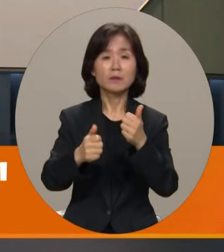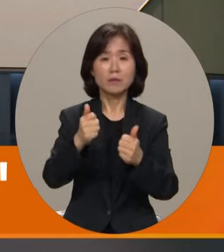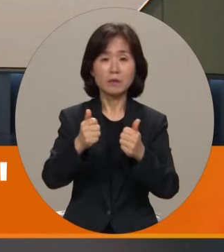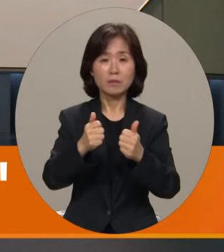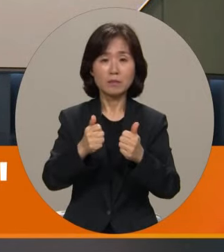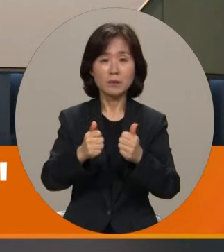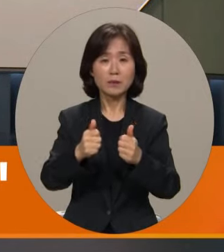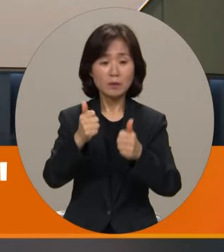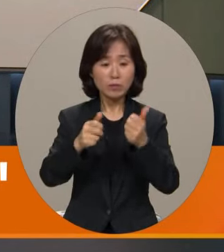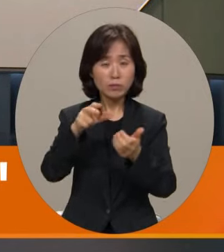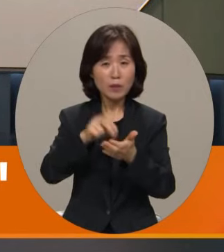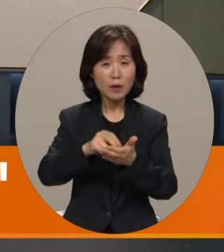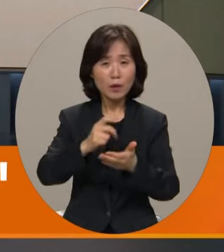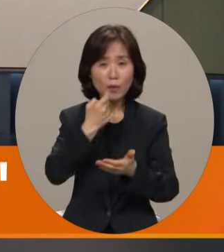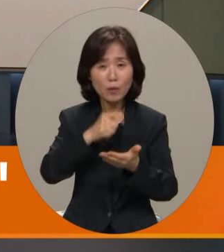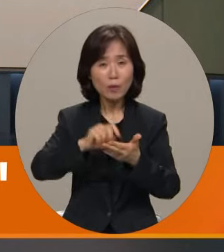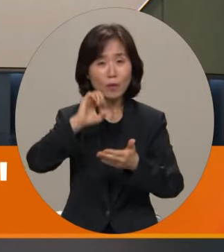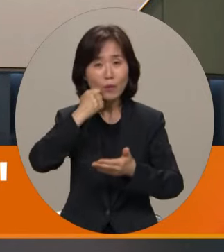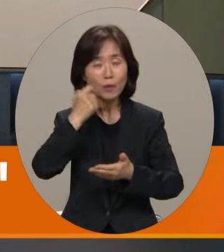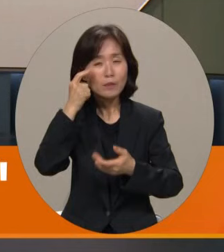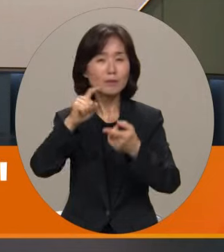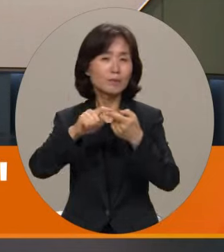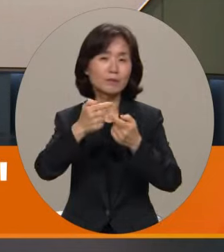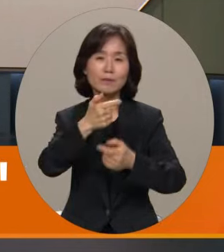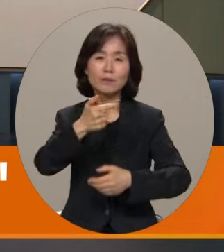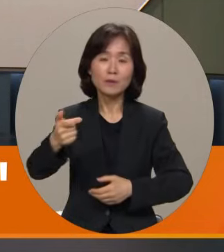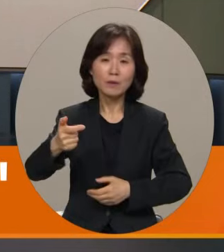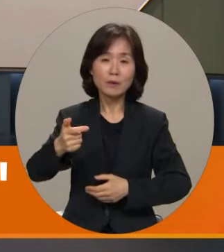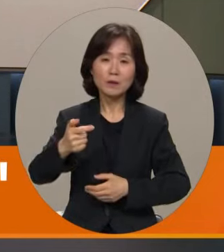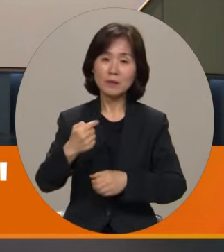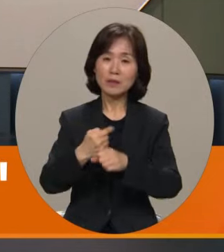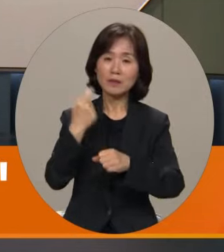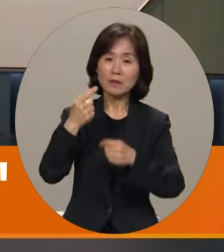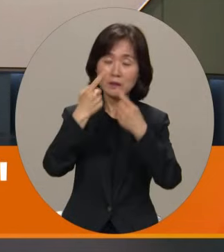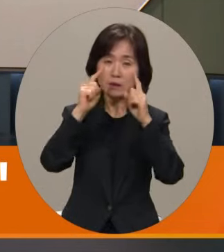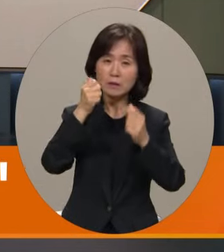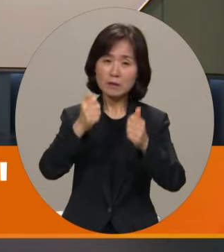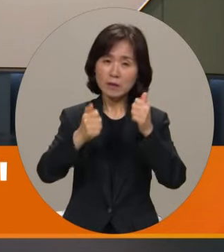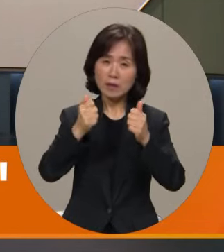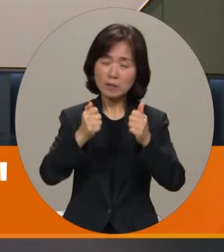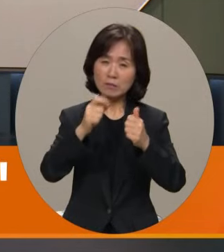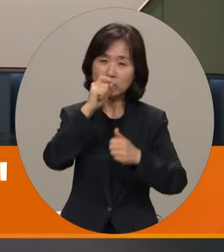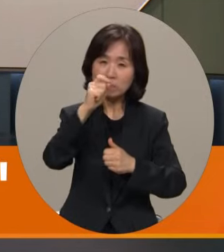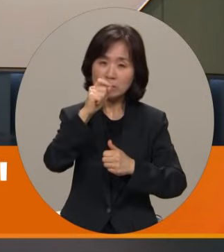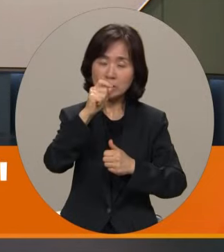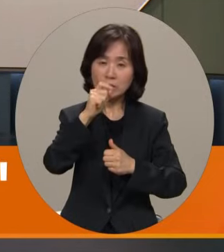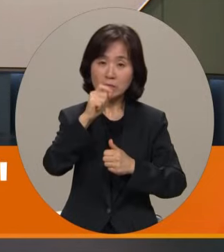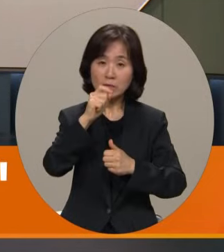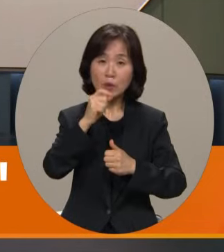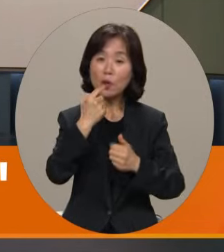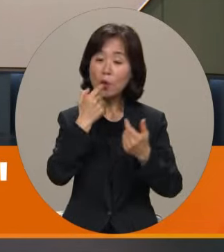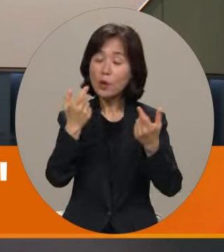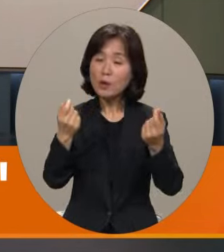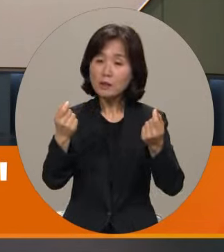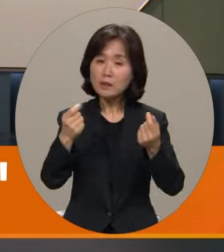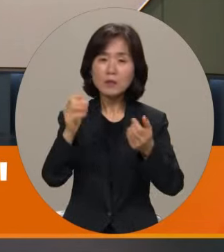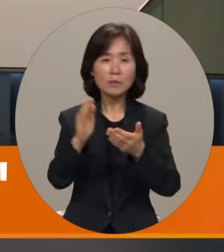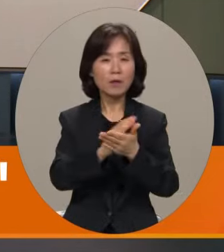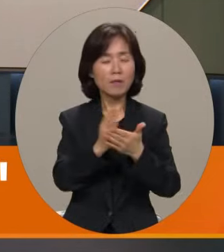평가여야 출제됐던 지난해 수능 시험만큼이나 변별력이 있었다는 반응이 많습니다 이상미 기자가